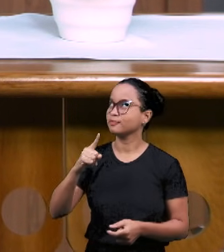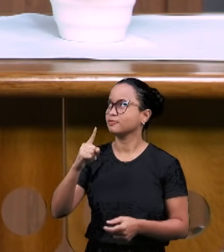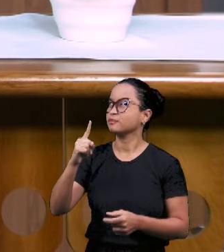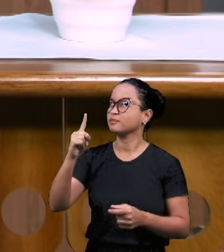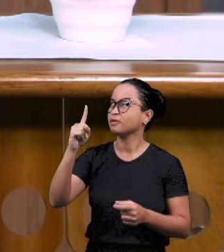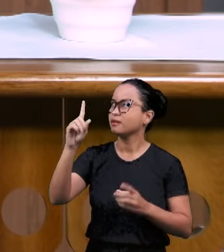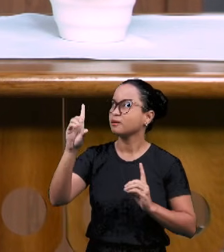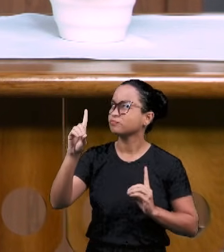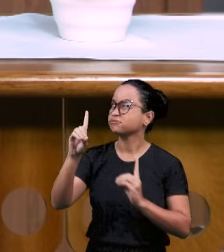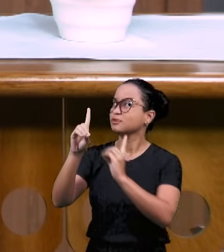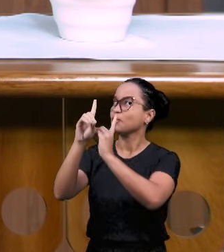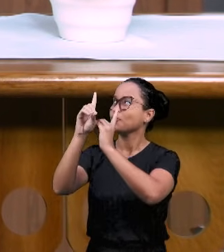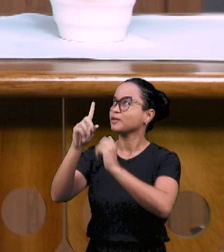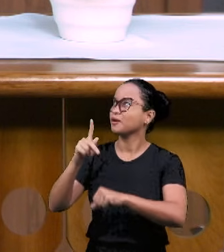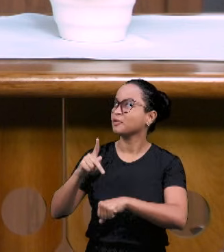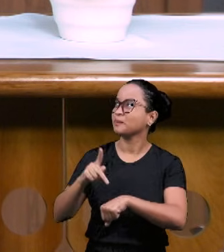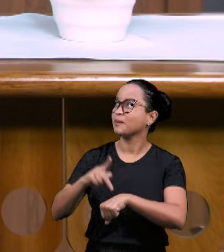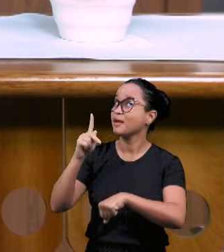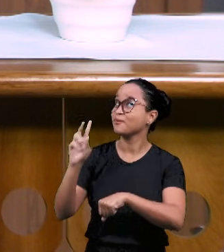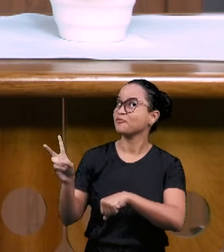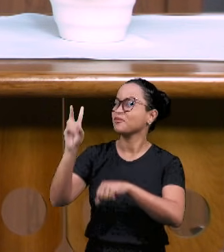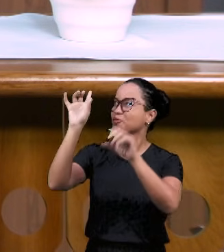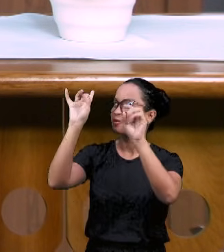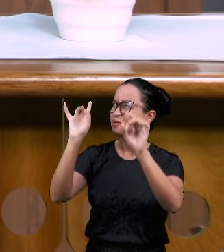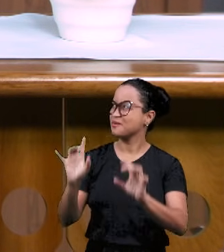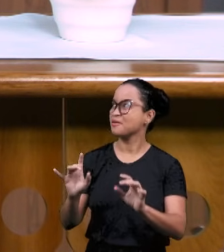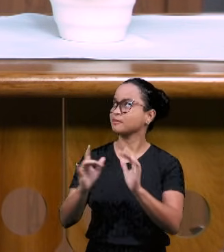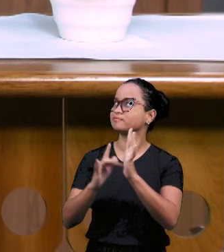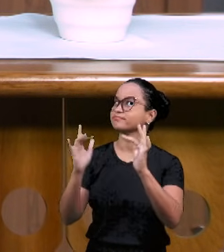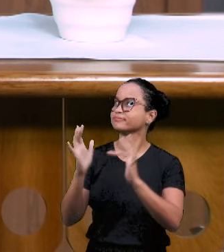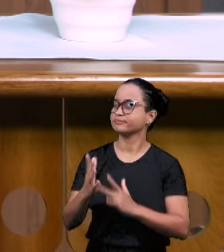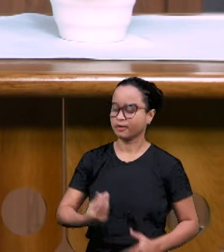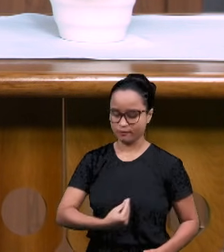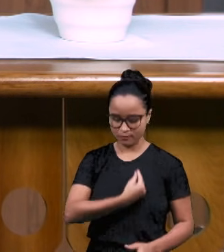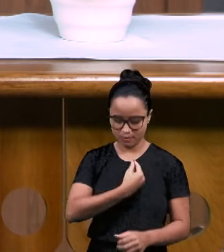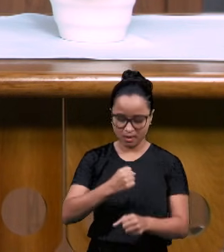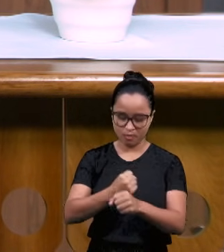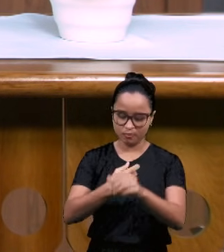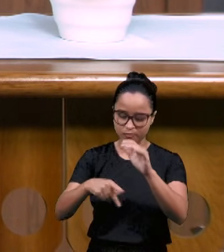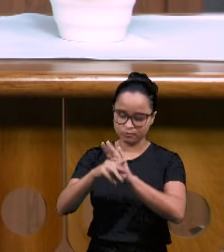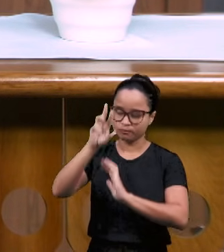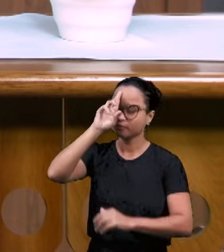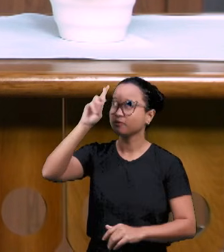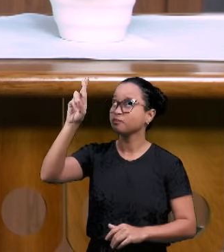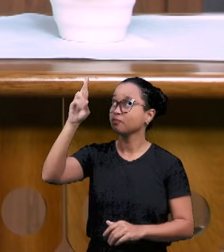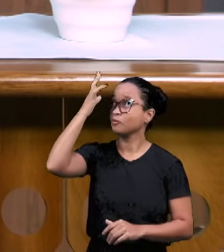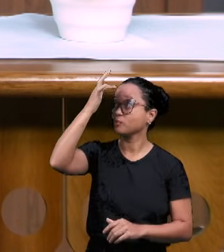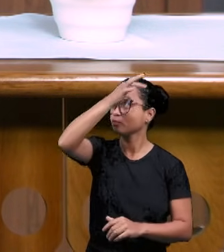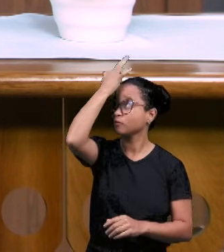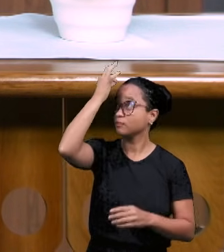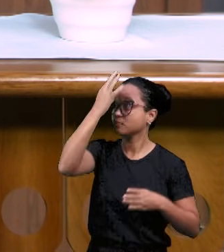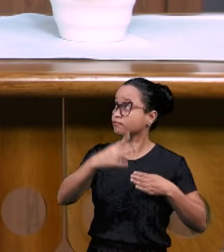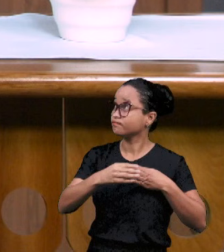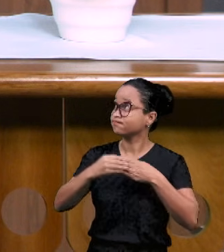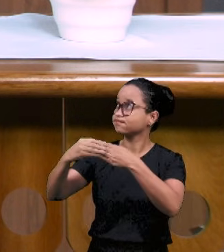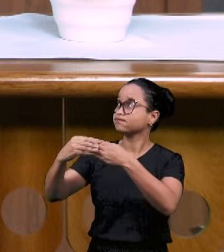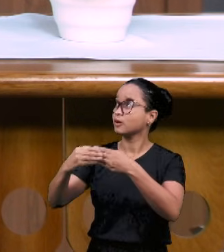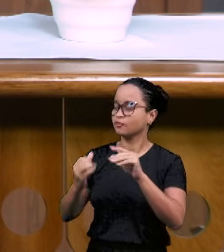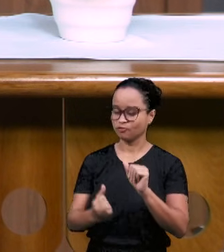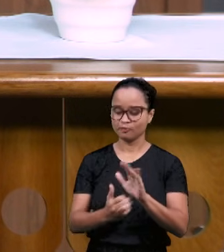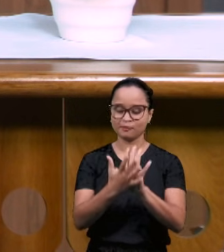prix, nous fait vivre ton œuvre dans la direction de ton esprit. Nous louons, Seigneur, parce